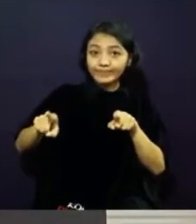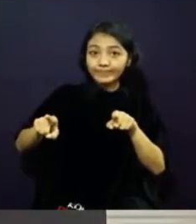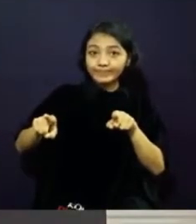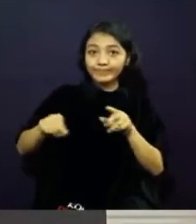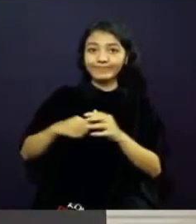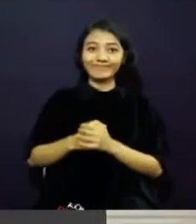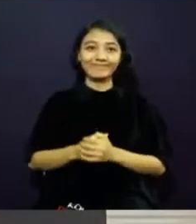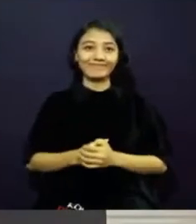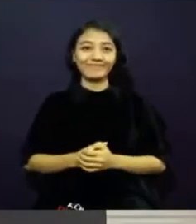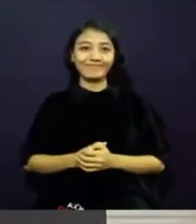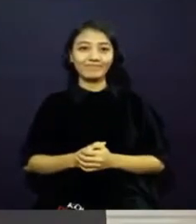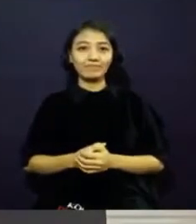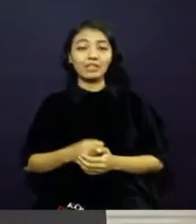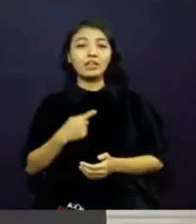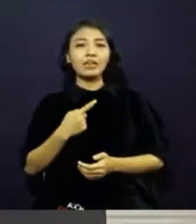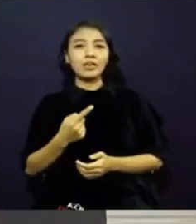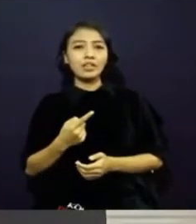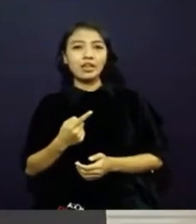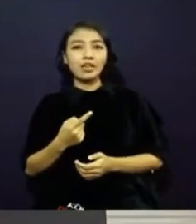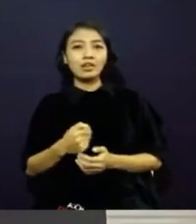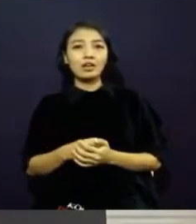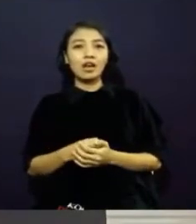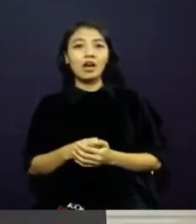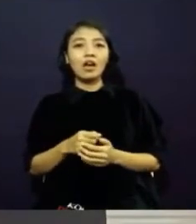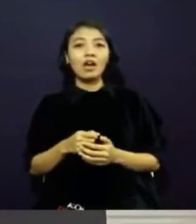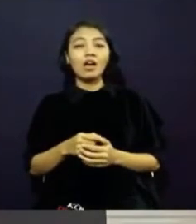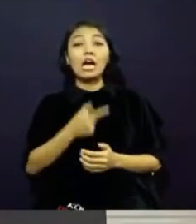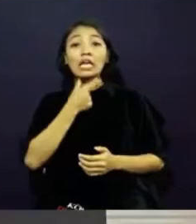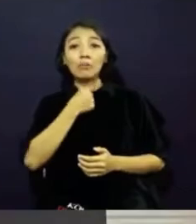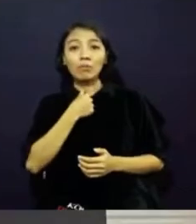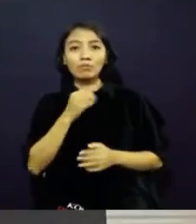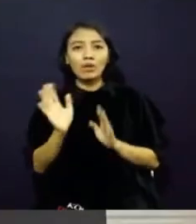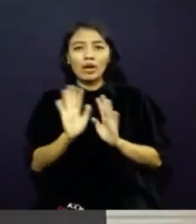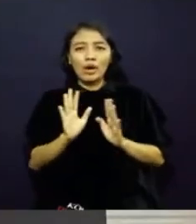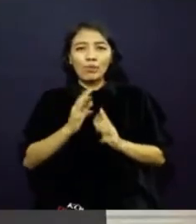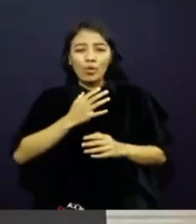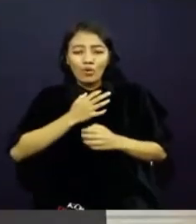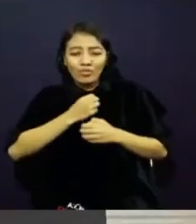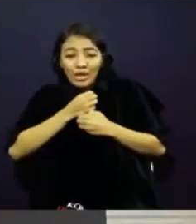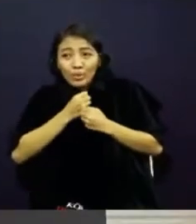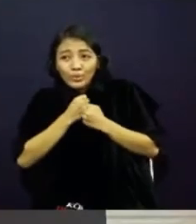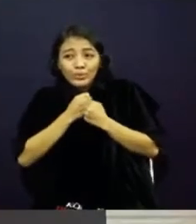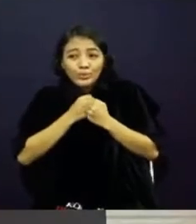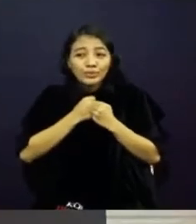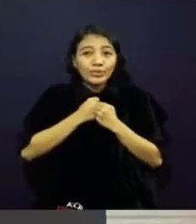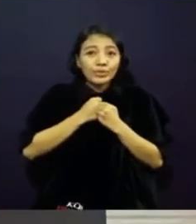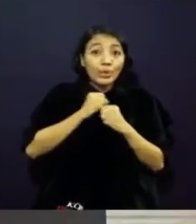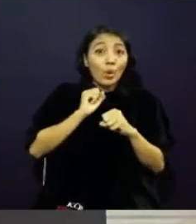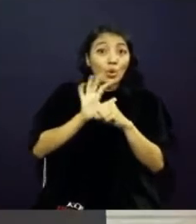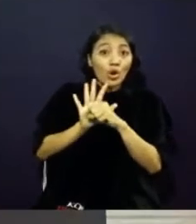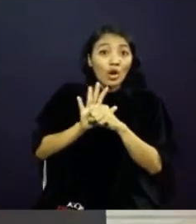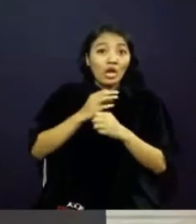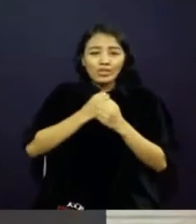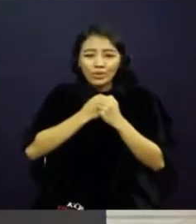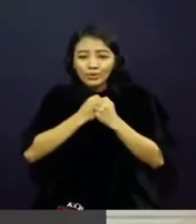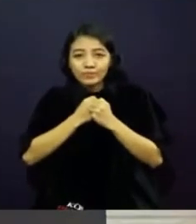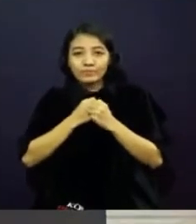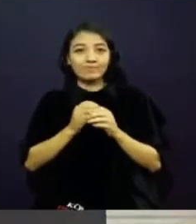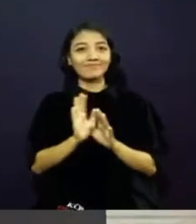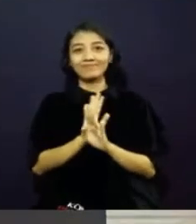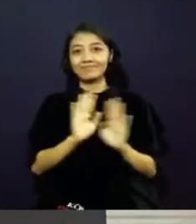kita takut sementara umat kita berjuang di tengah masyarakat berjuang untuk mencari